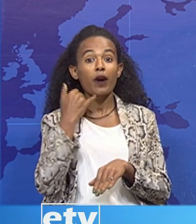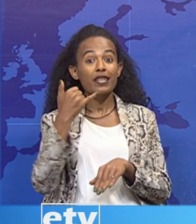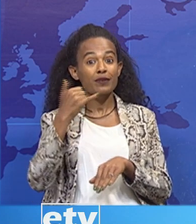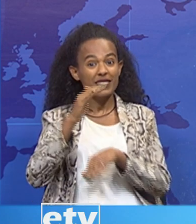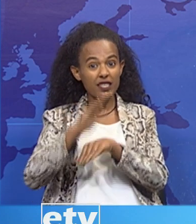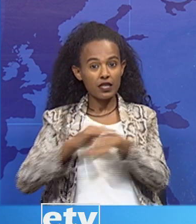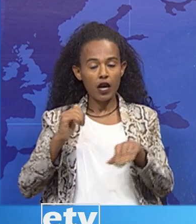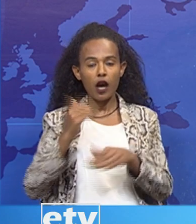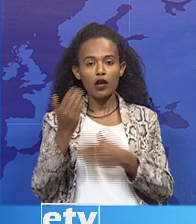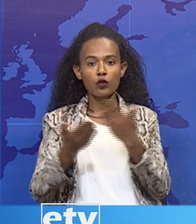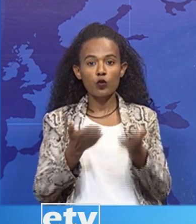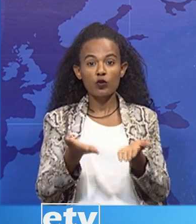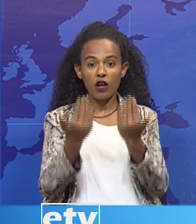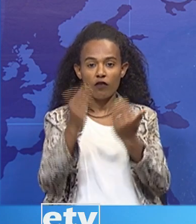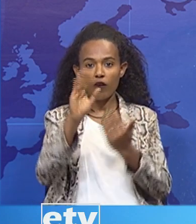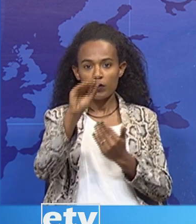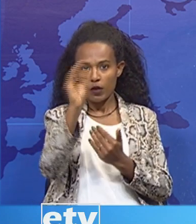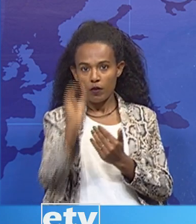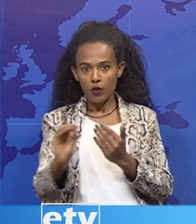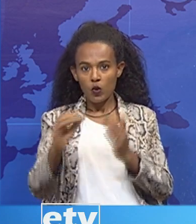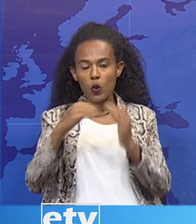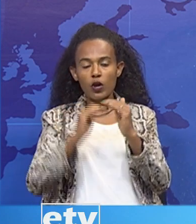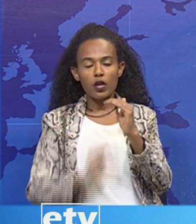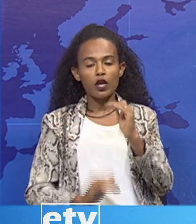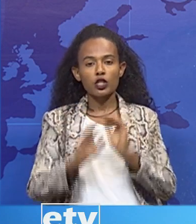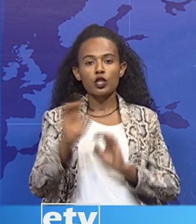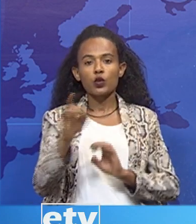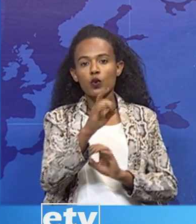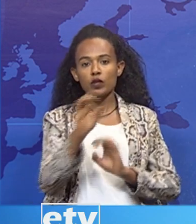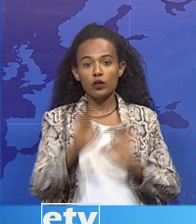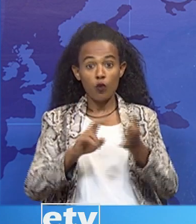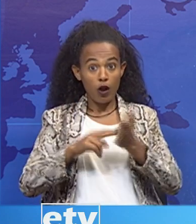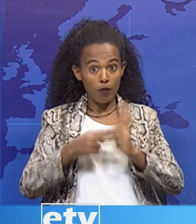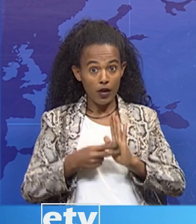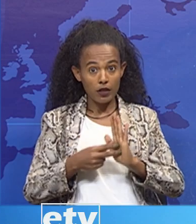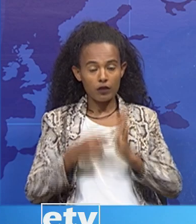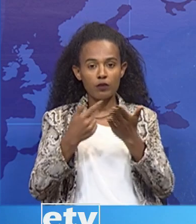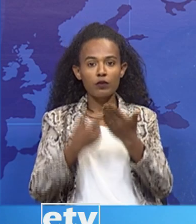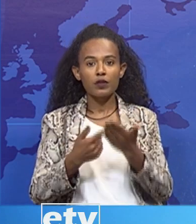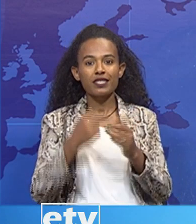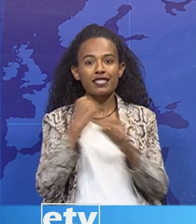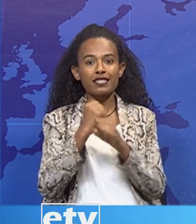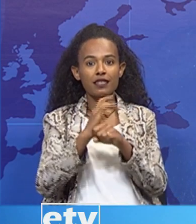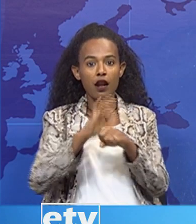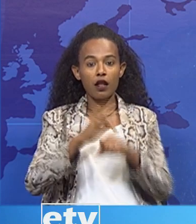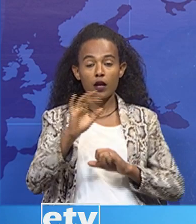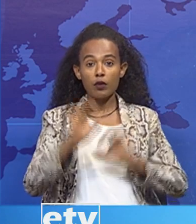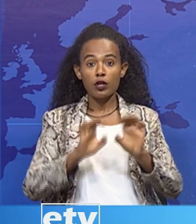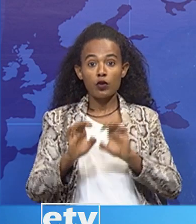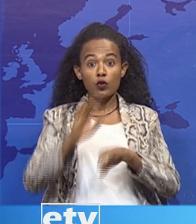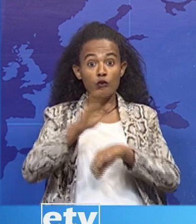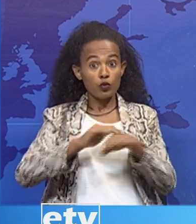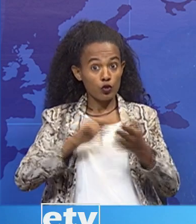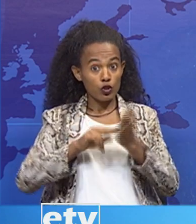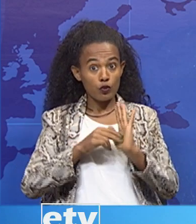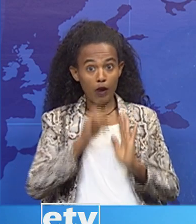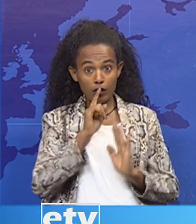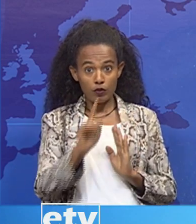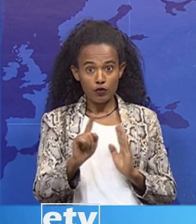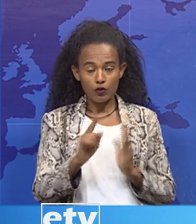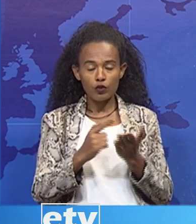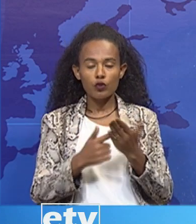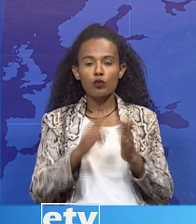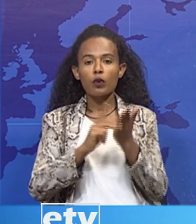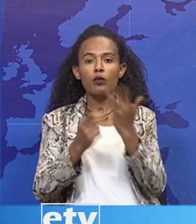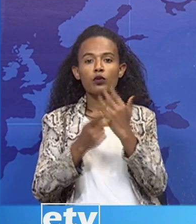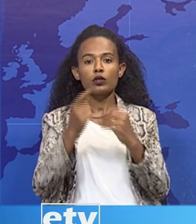አገልግሎት ታሪፍ በ50 በመቶ ቅናሽ እንዲሆን ተደርጓል። ማለትም በዚህ ፕላትፎርም ላይ የሚደረጉ ጥሪዎችን ማለት ነው። እንዲሁም